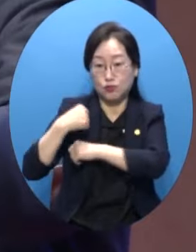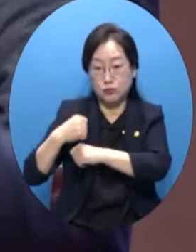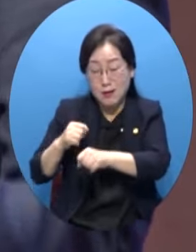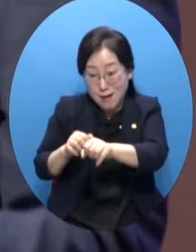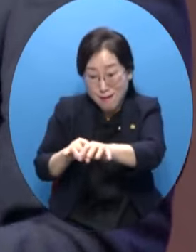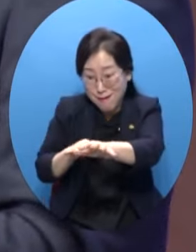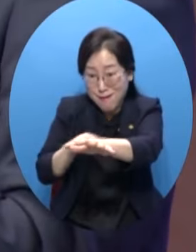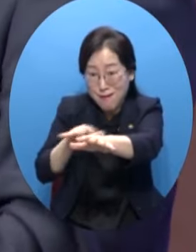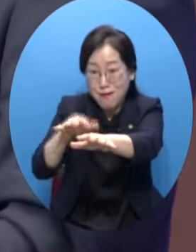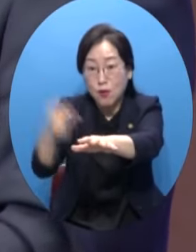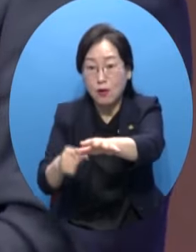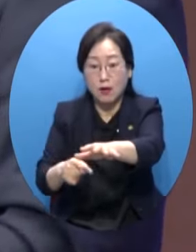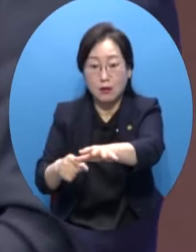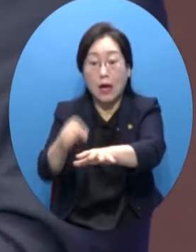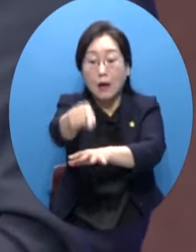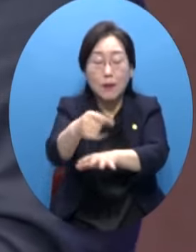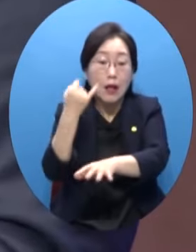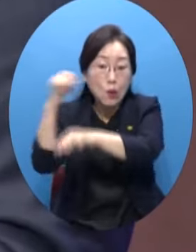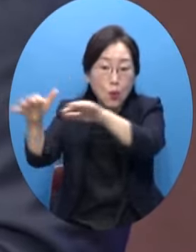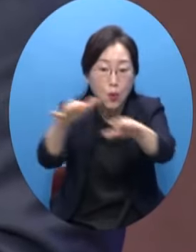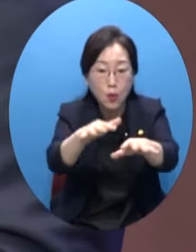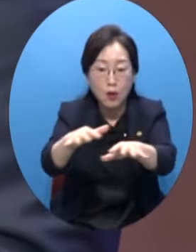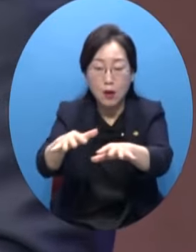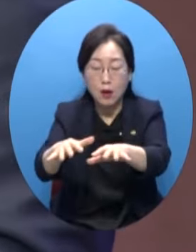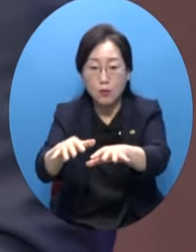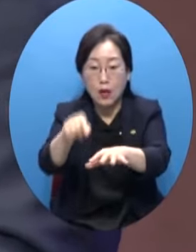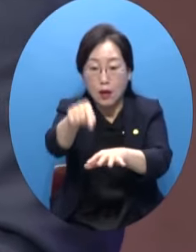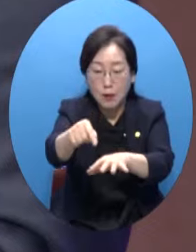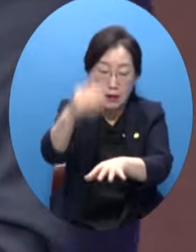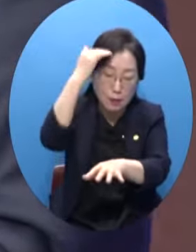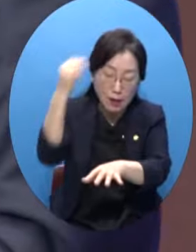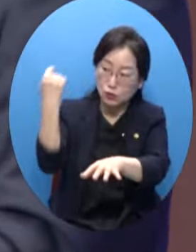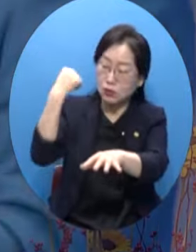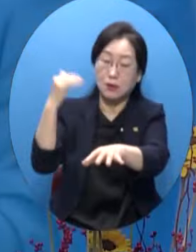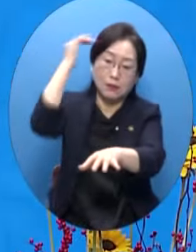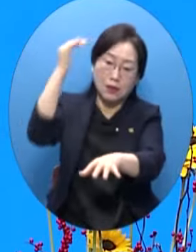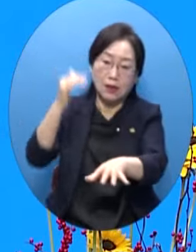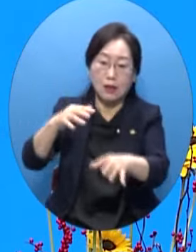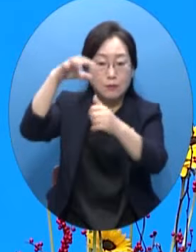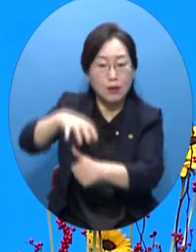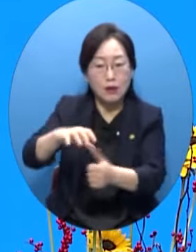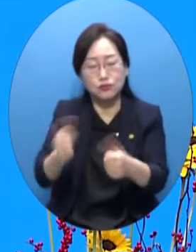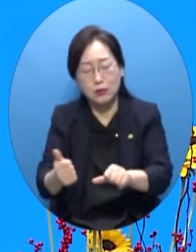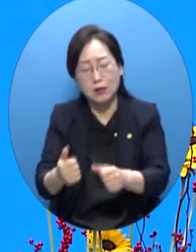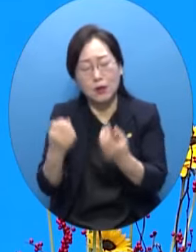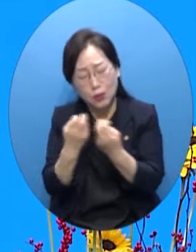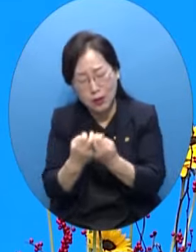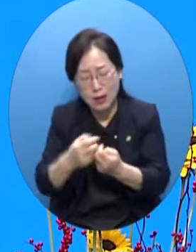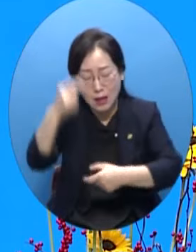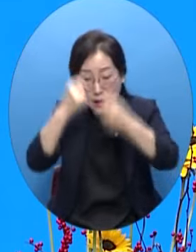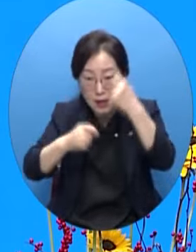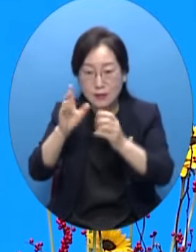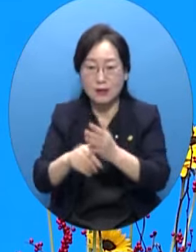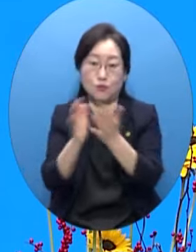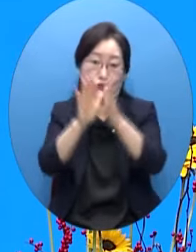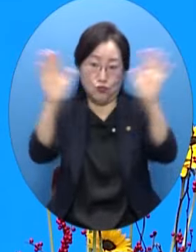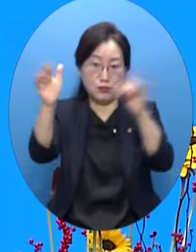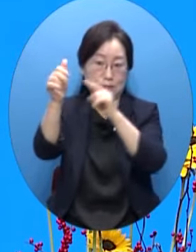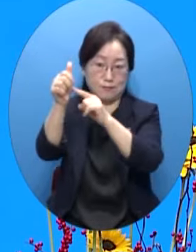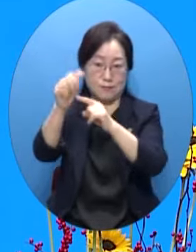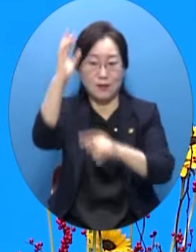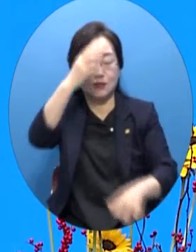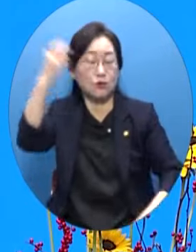홍해 가로막해서 우리는 꼼짝없이 갇혀서 죽게 되었다고 울부짖을 때 그때 모세가 성령의